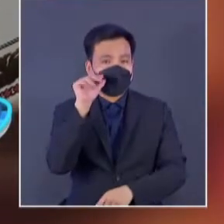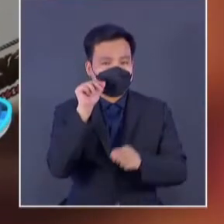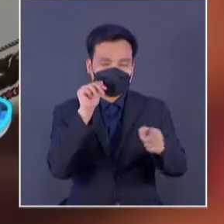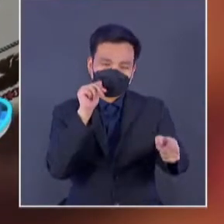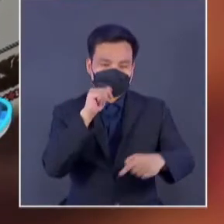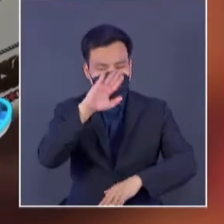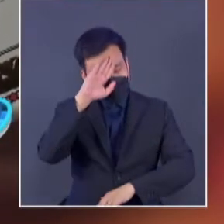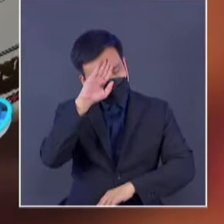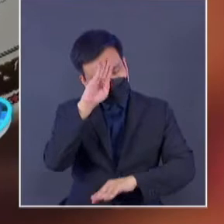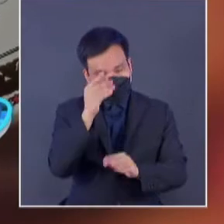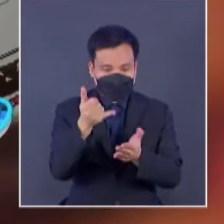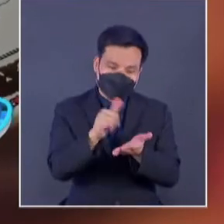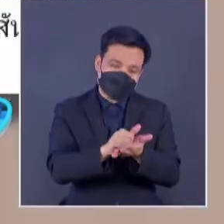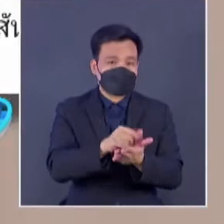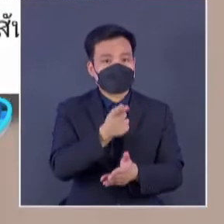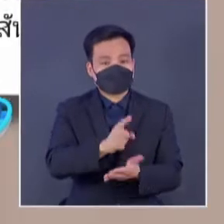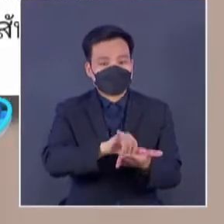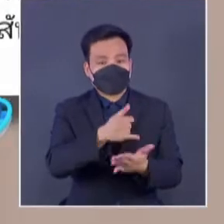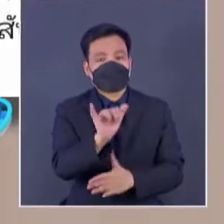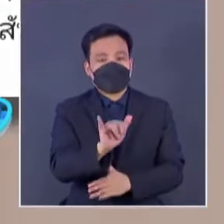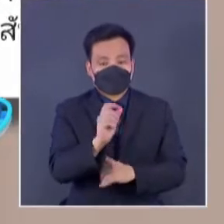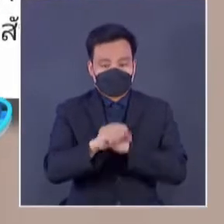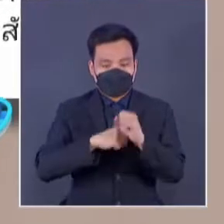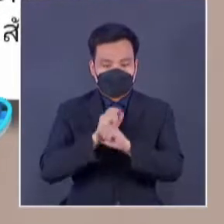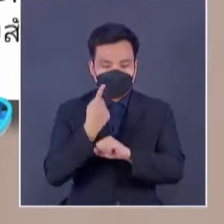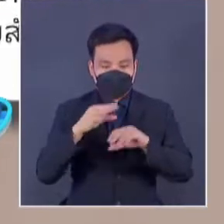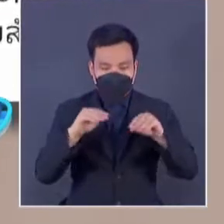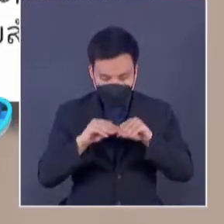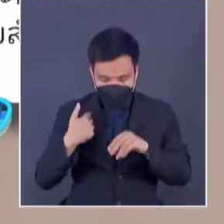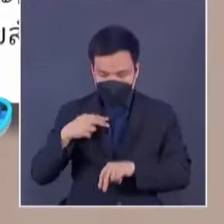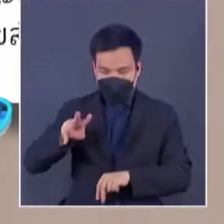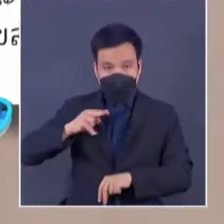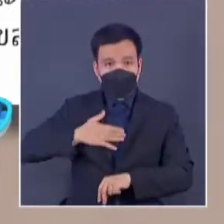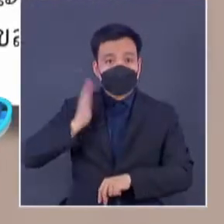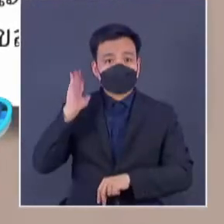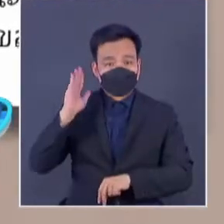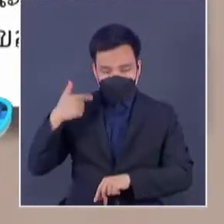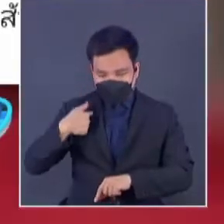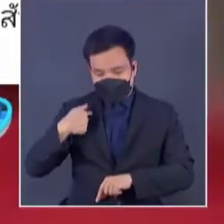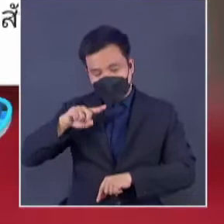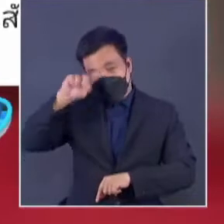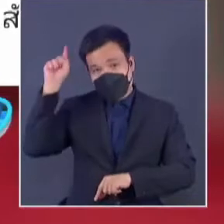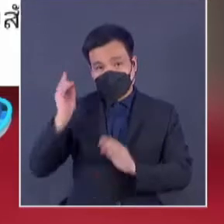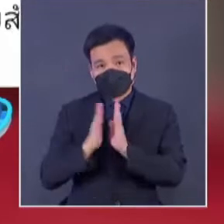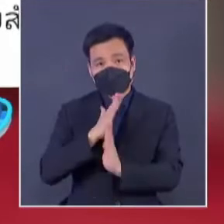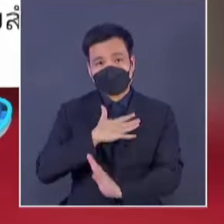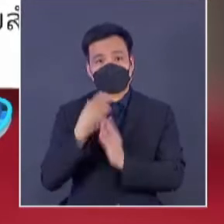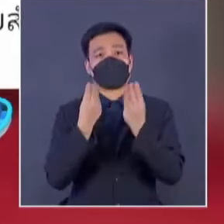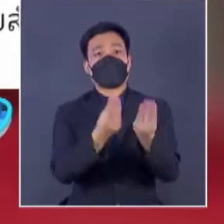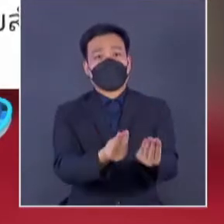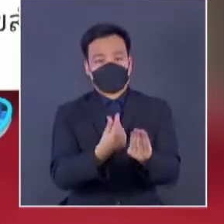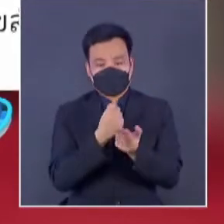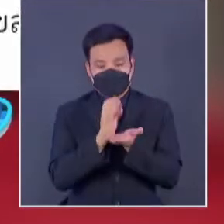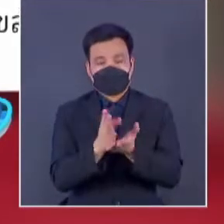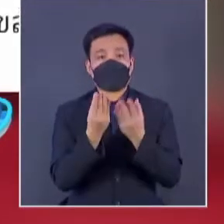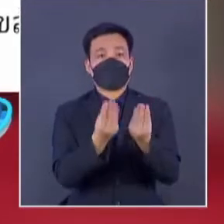ดีนะคะแล้วก็ใกล้จะปีใหม่หลวงพี่ต้นจึงได้ตั้งใจบวชเพื่อให้เป็นกุศลผลละบุญนะคะของพ่อต้อยเราก็ทุกคน